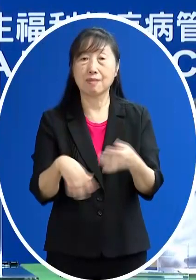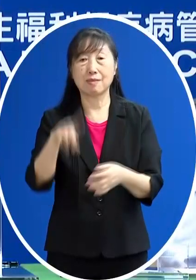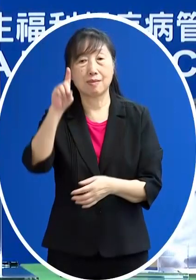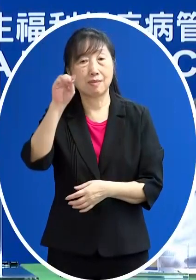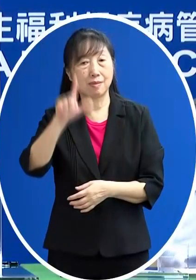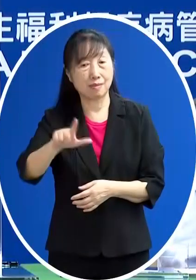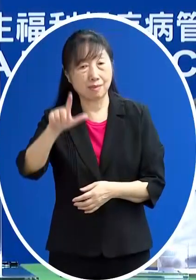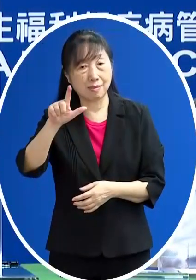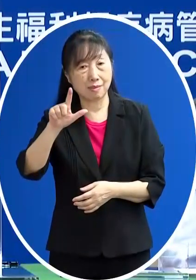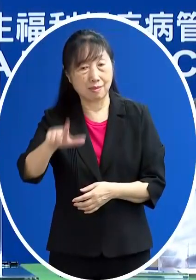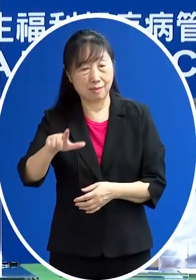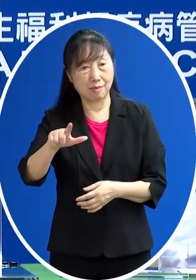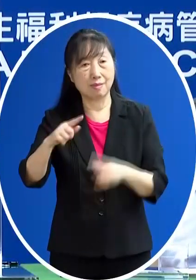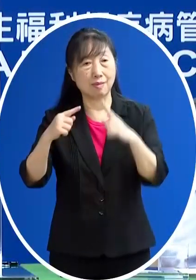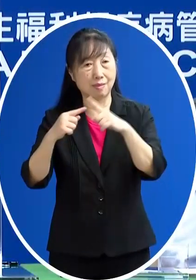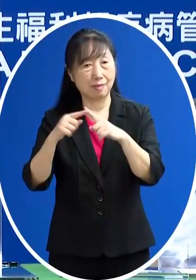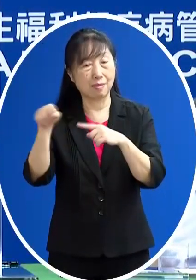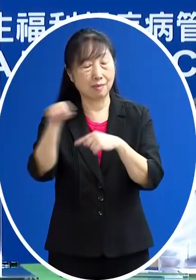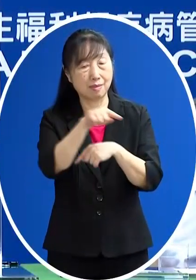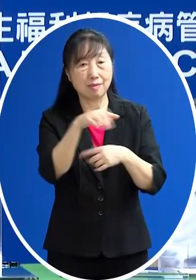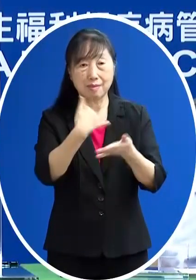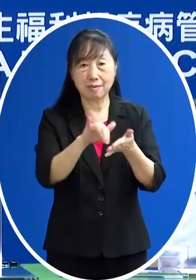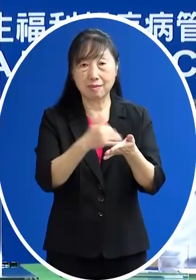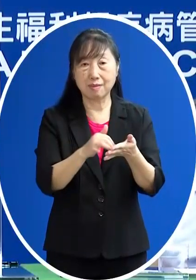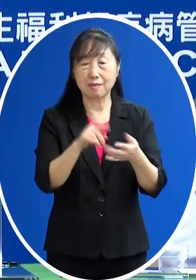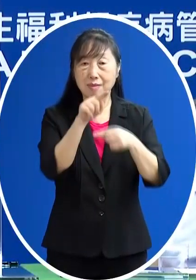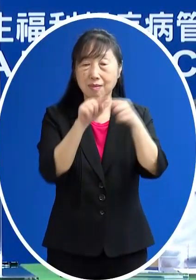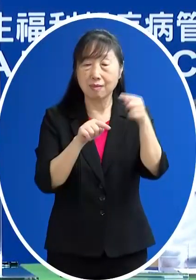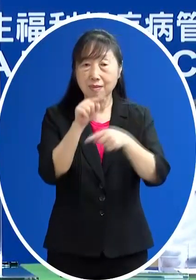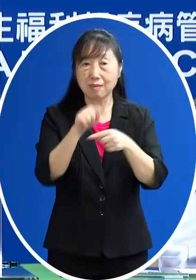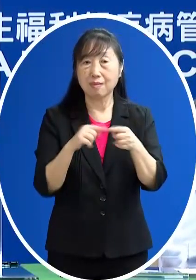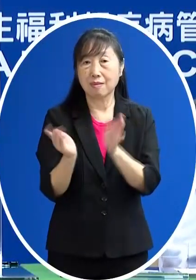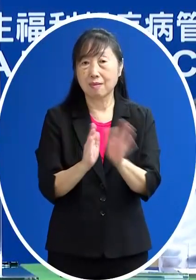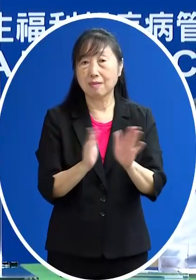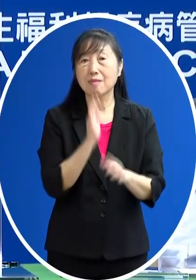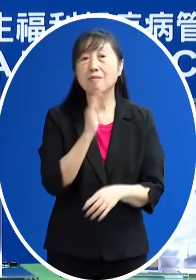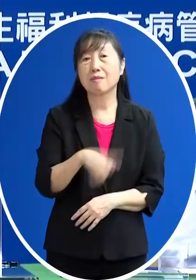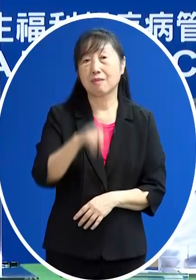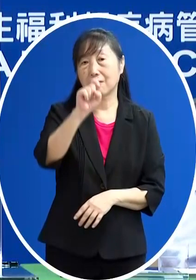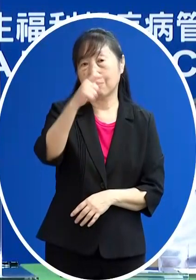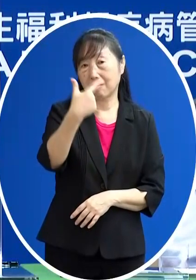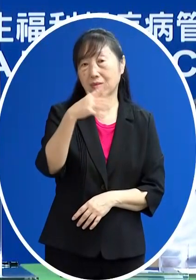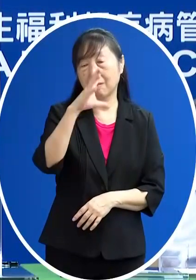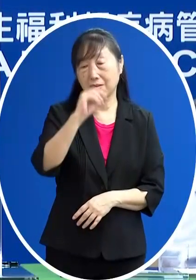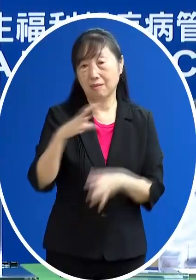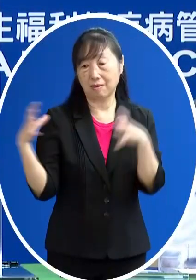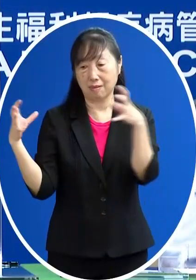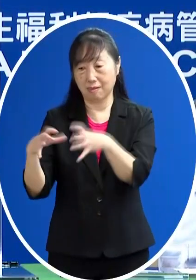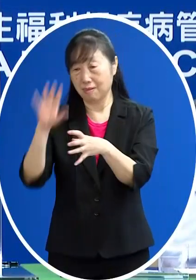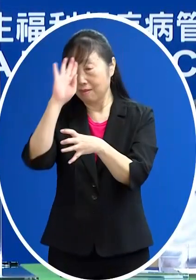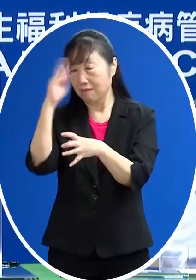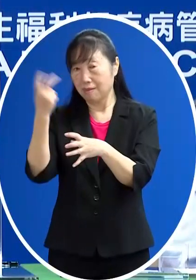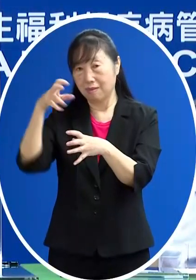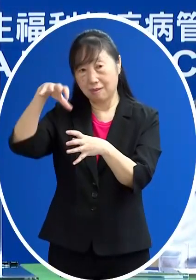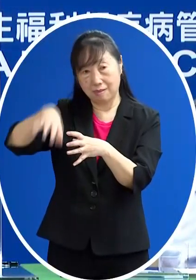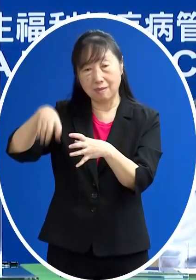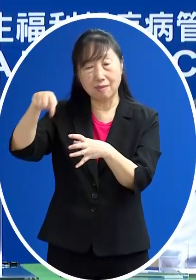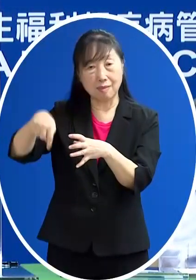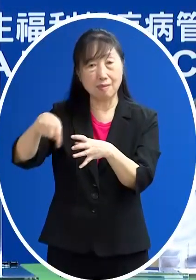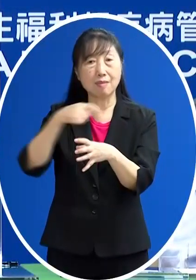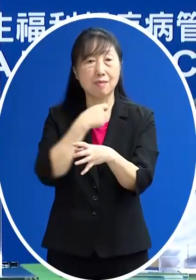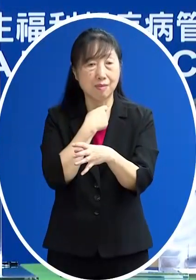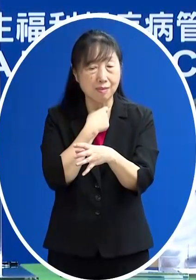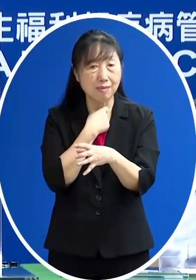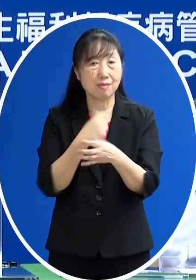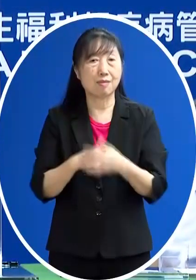那平均住10天的话，那我们可能就要准备有16万间的这样集中型的，好的检疫的